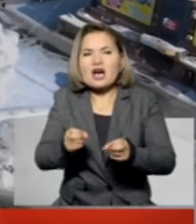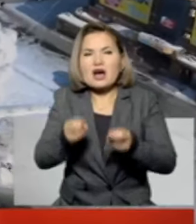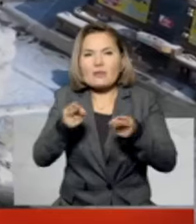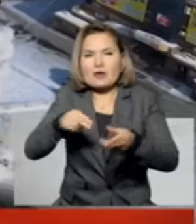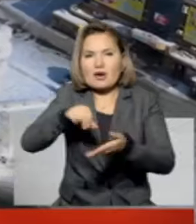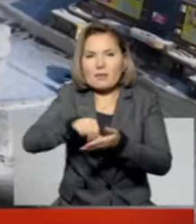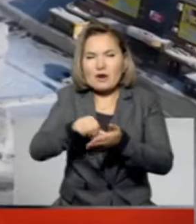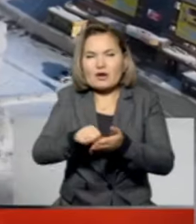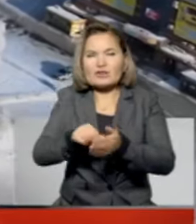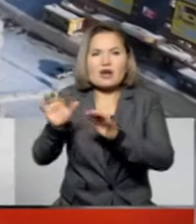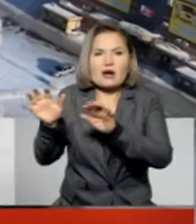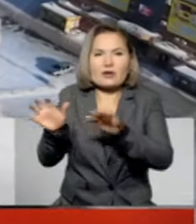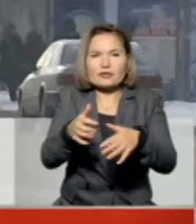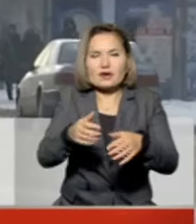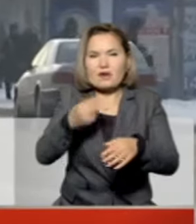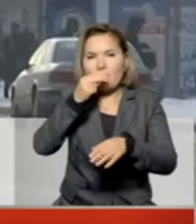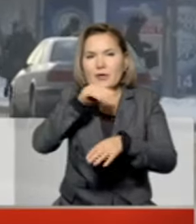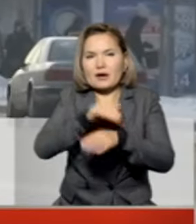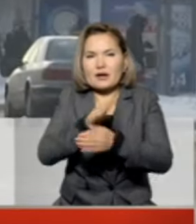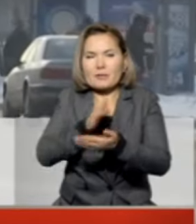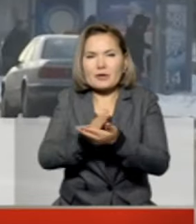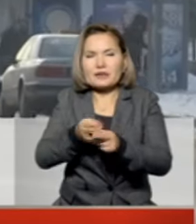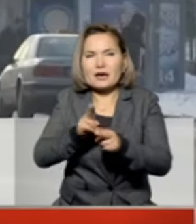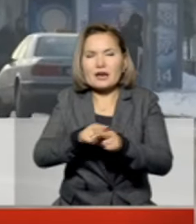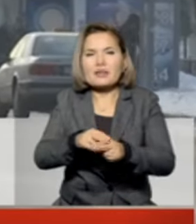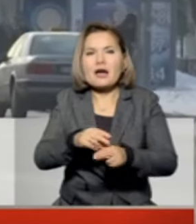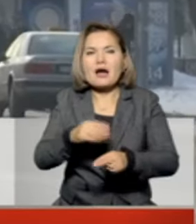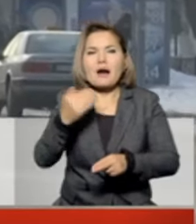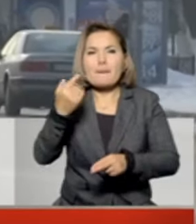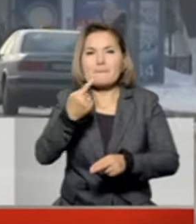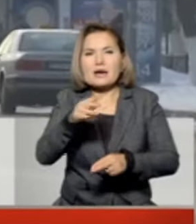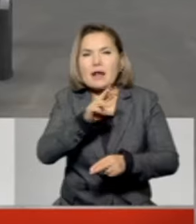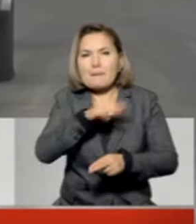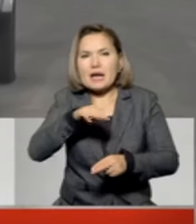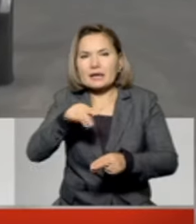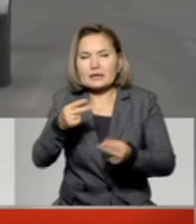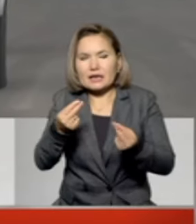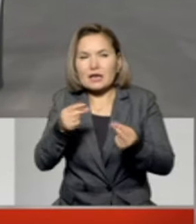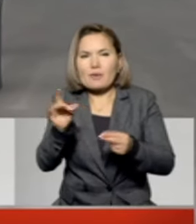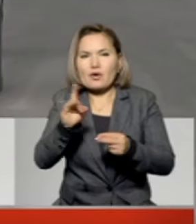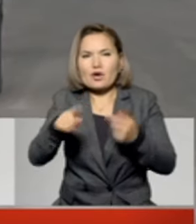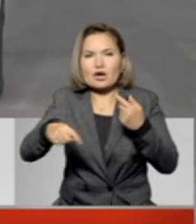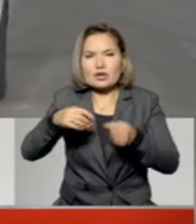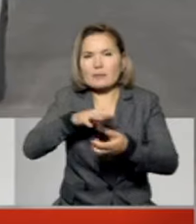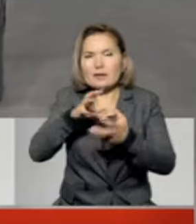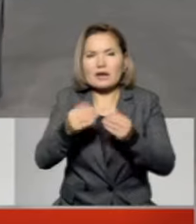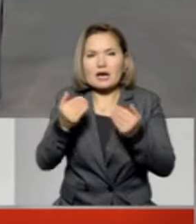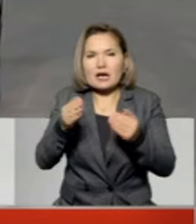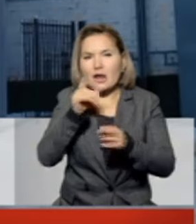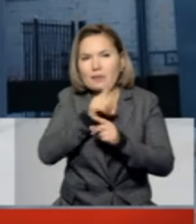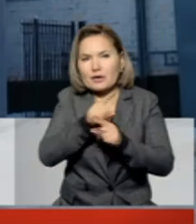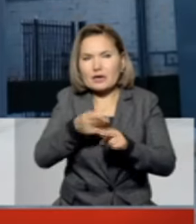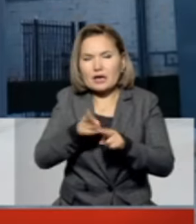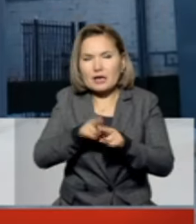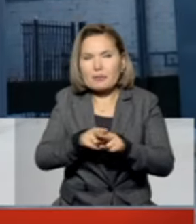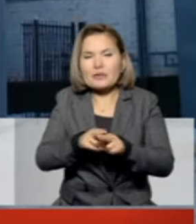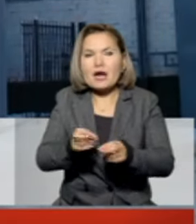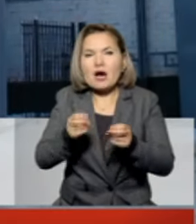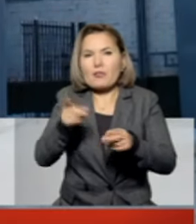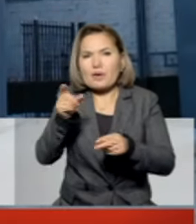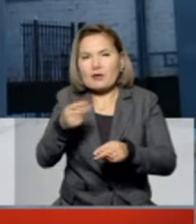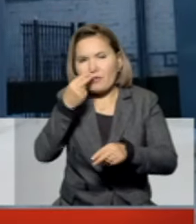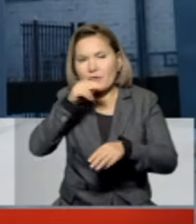айып тағылып отыр. Соның кесірінен меншік иелері 1 миллиард теңге көлемінде шығынға батқан. Қазіргі уақытта күдіктінің басқа